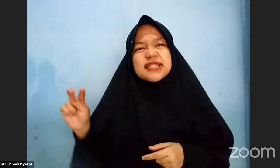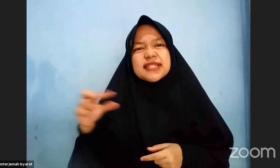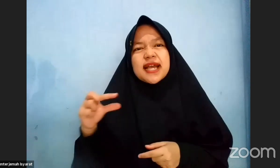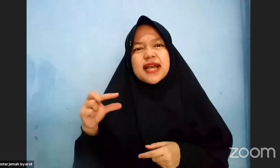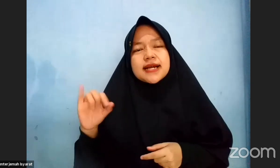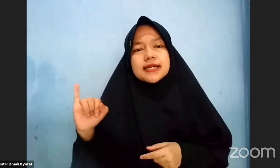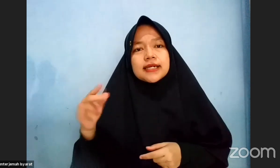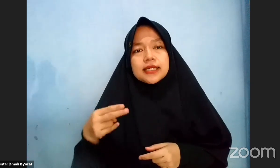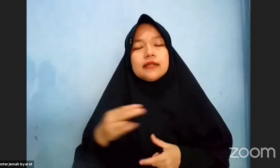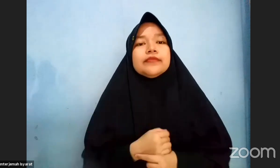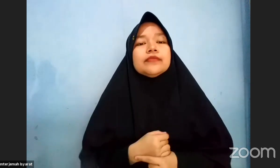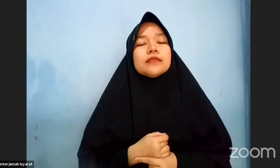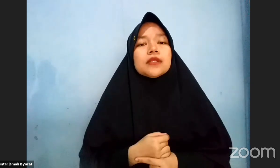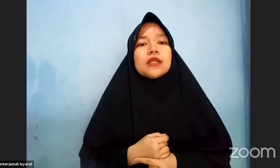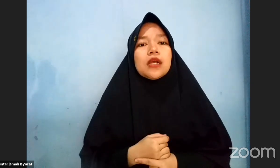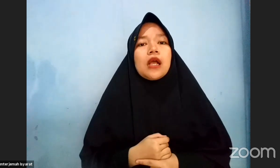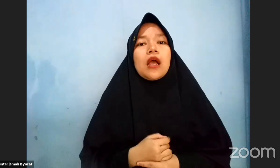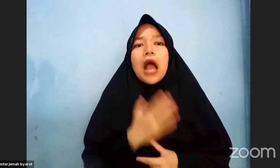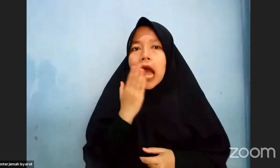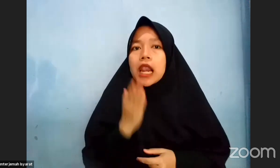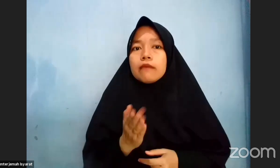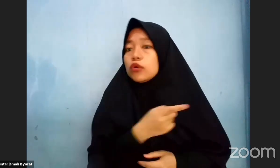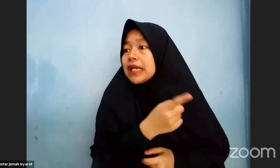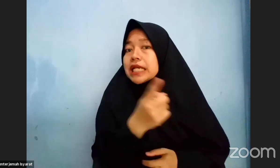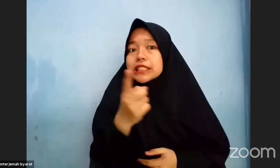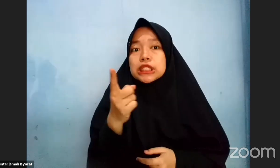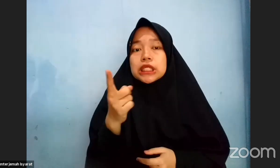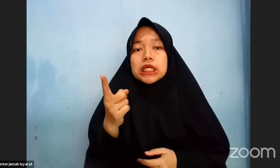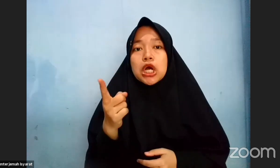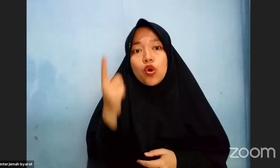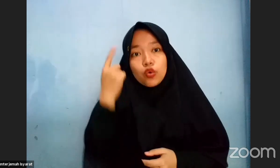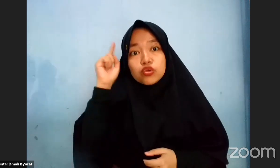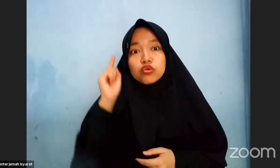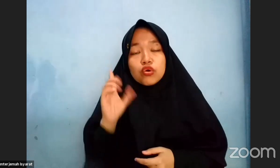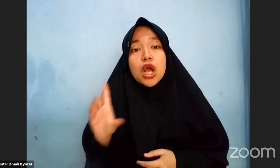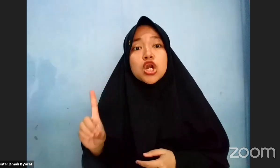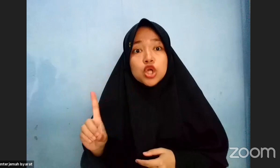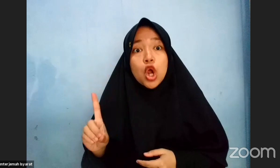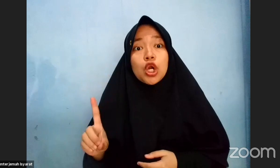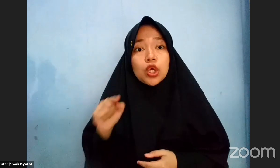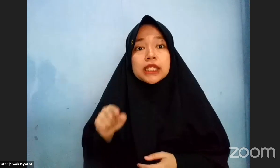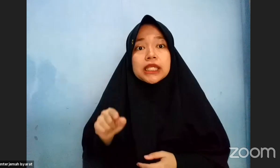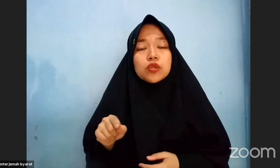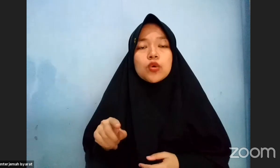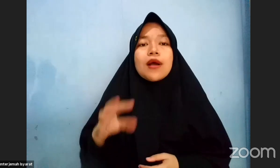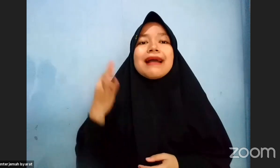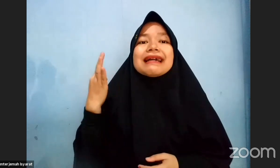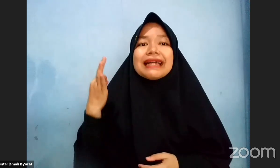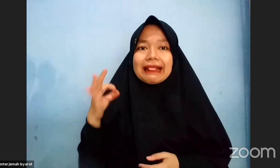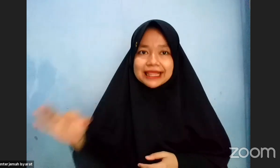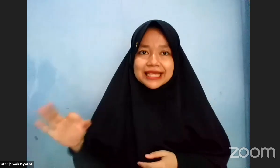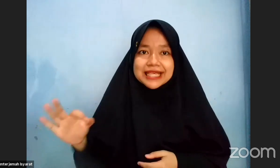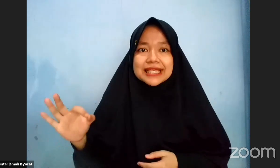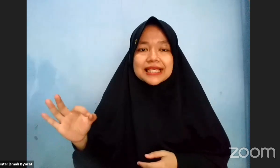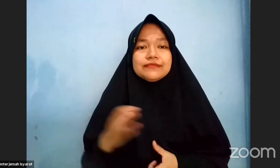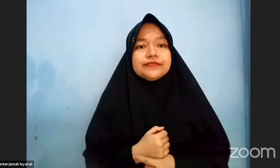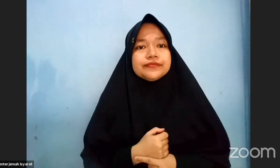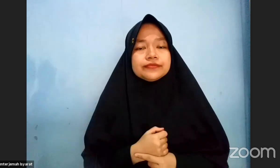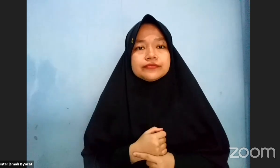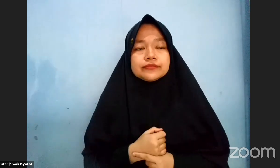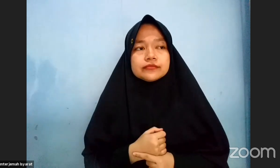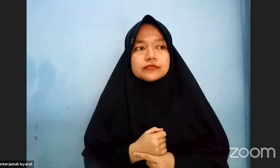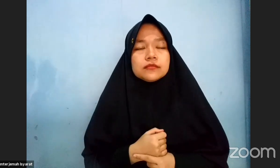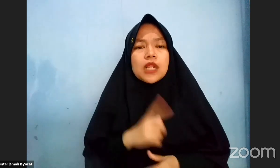jadi melihat datang Lalu Silahkan diambil semuanya Jadi kalau misalkan orangtua tidak punya